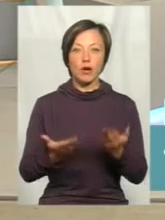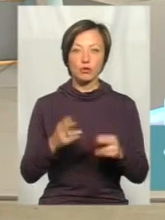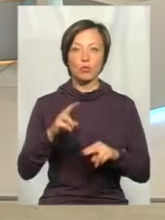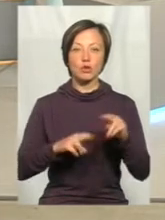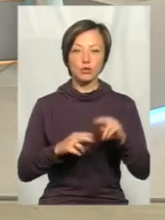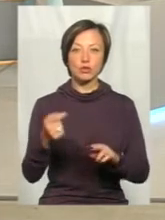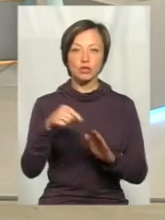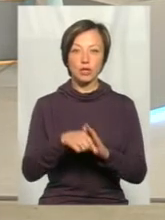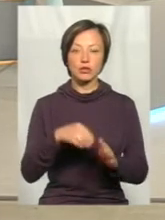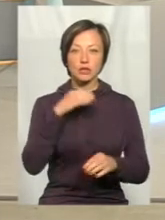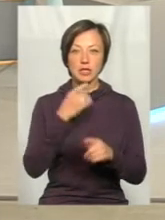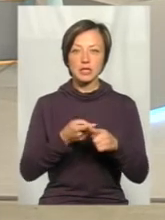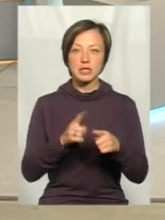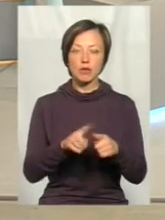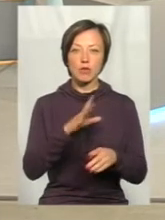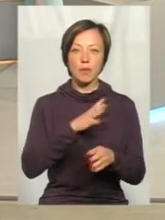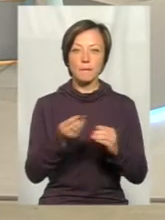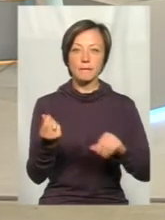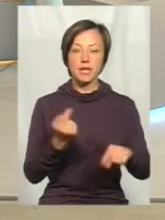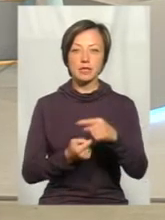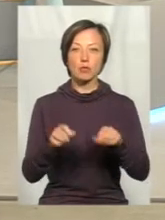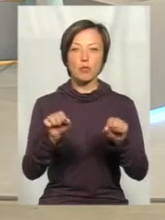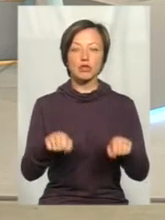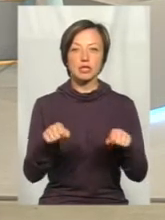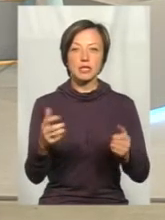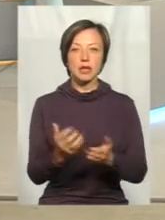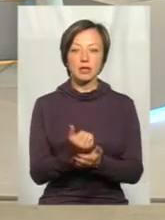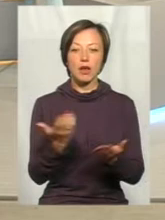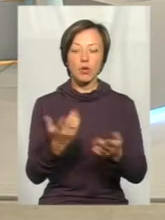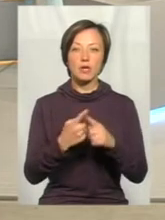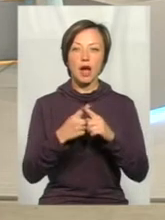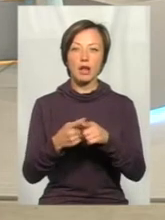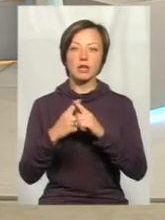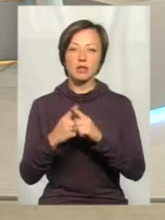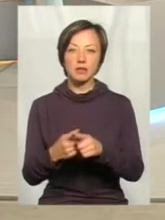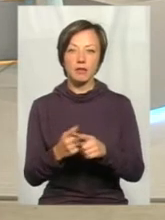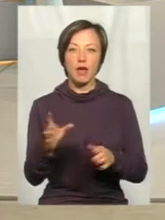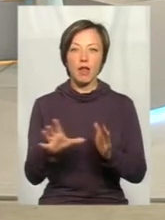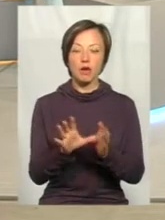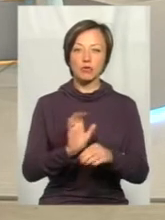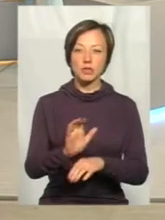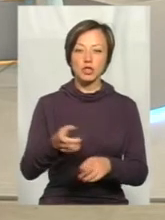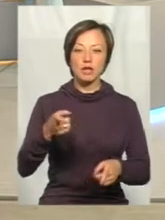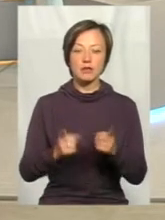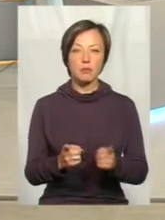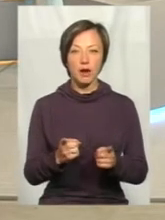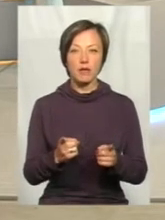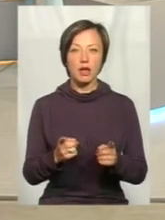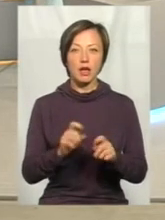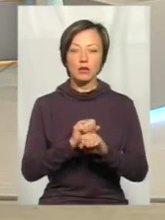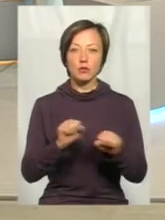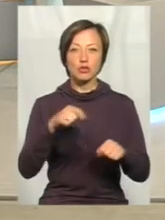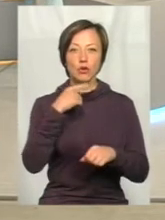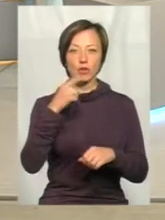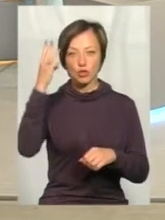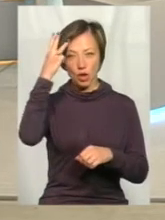достатньо, щоб це було і бізнесом, або ж можливістю знайти якусь альтернативу в електропостачанні. Насправді не можна говорити про те, що